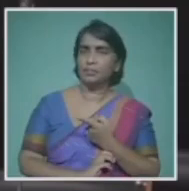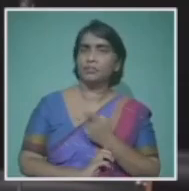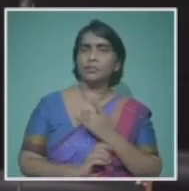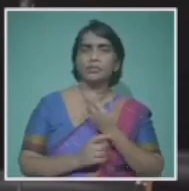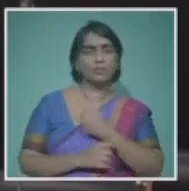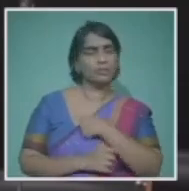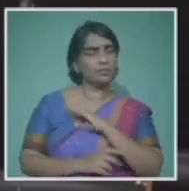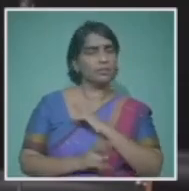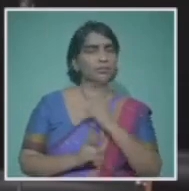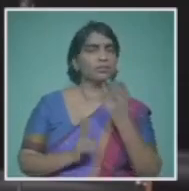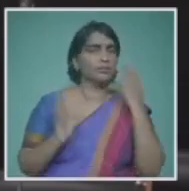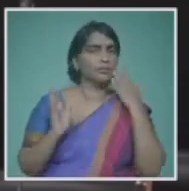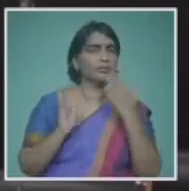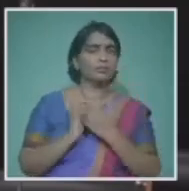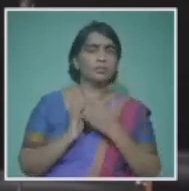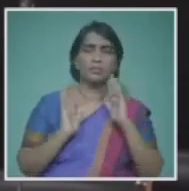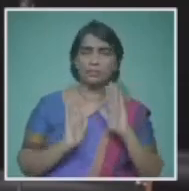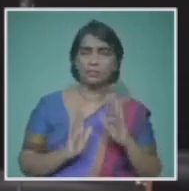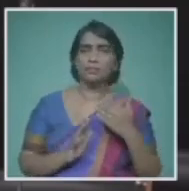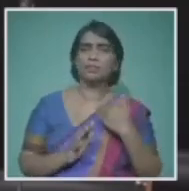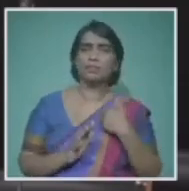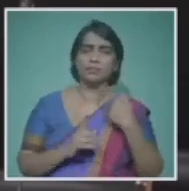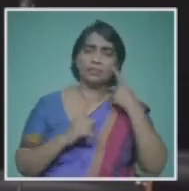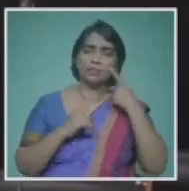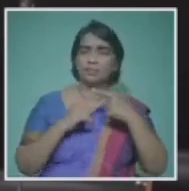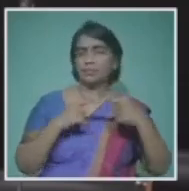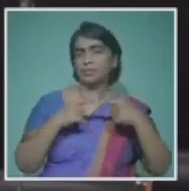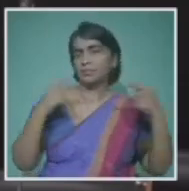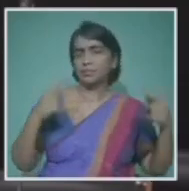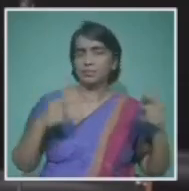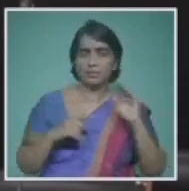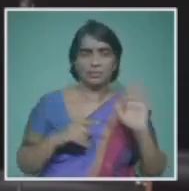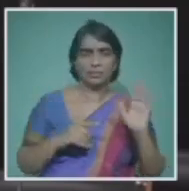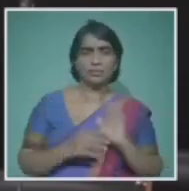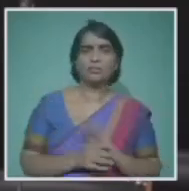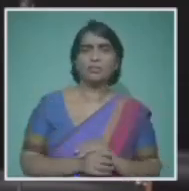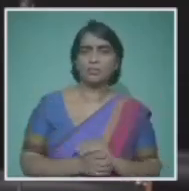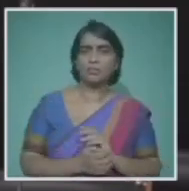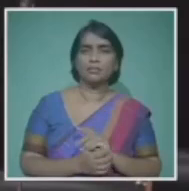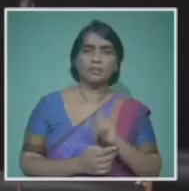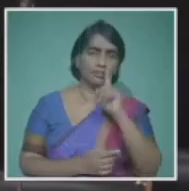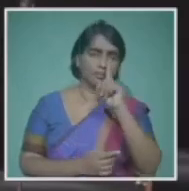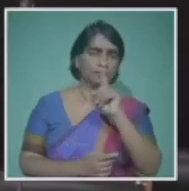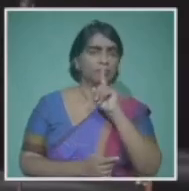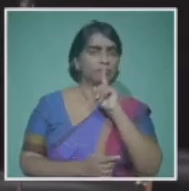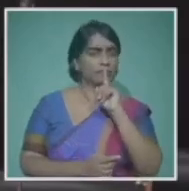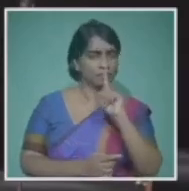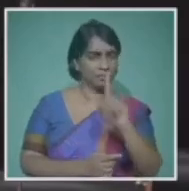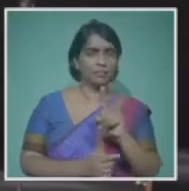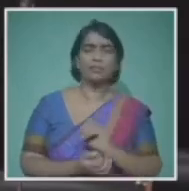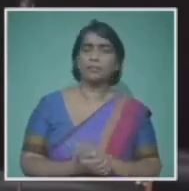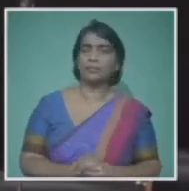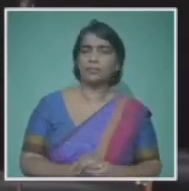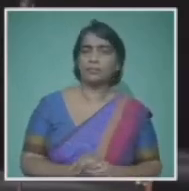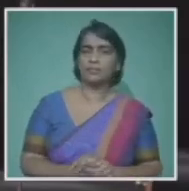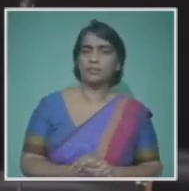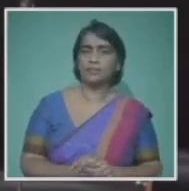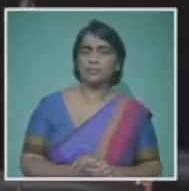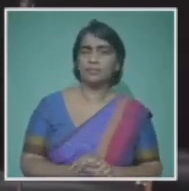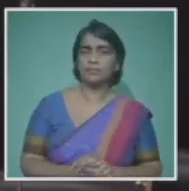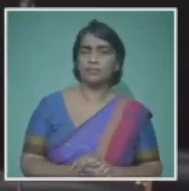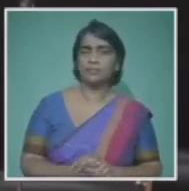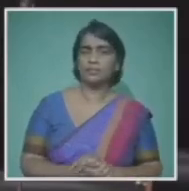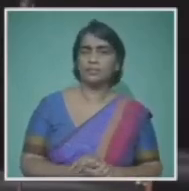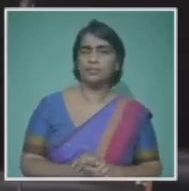සංඝ රත්නය ගැන. කොහොමත් මං මේ ගැන වැඩිය කතා කරන්නේ නැහැ. මං එකක් විතරක් එතුමට මතක් කරන්න කැමතියි. මේකෙන්ම